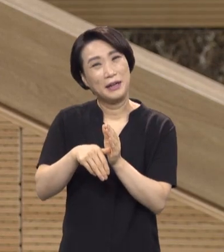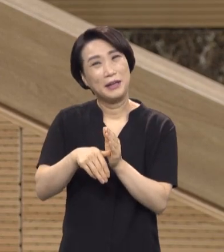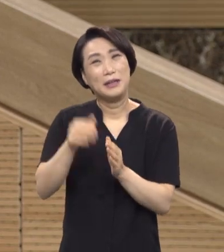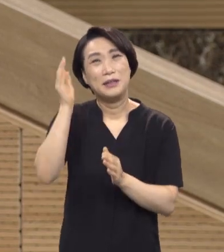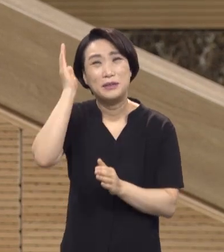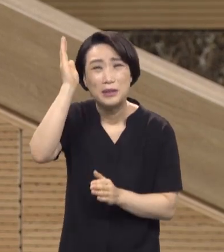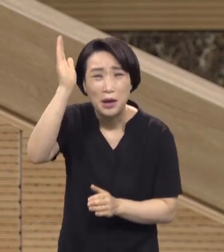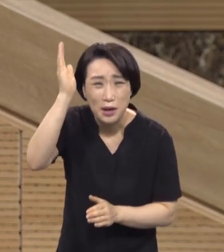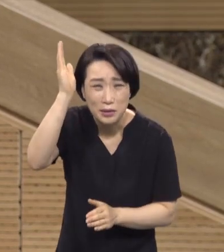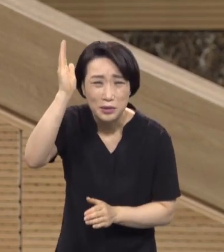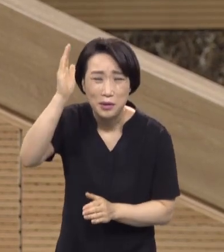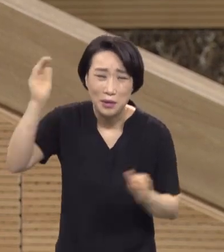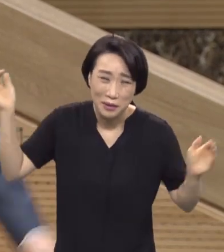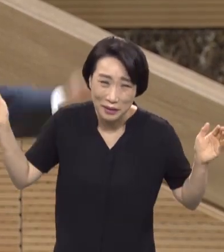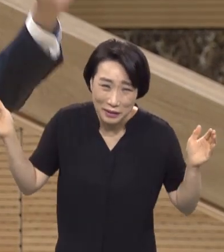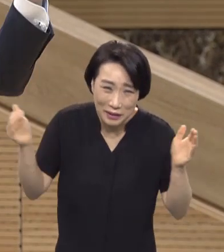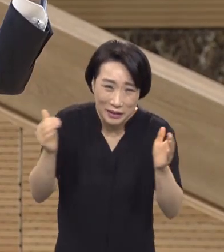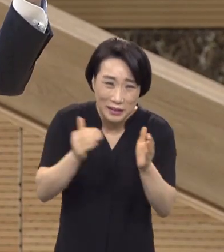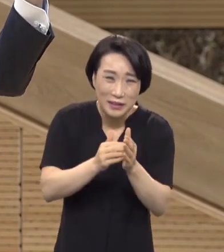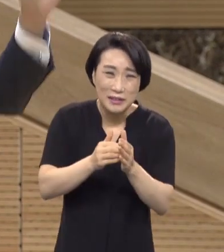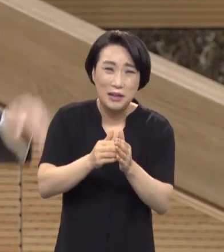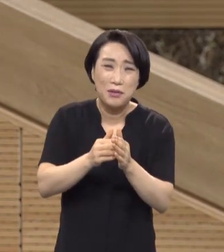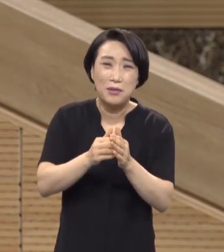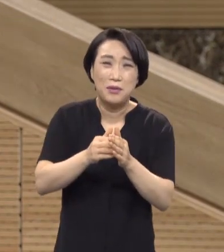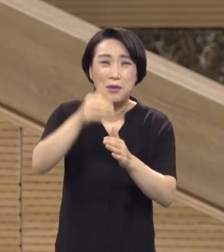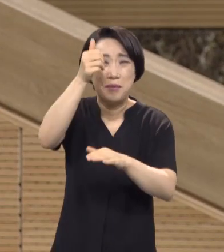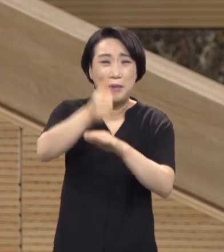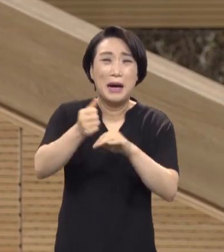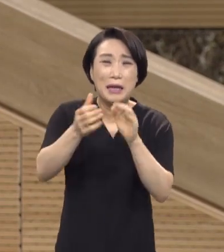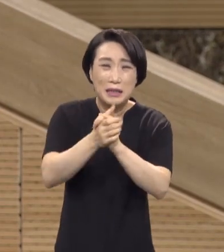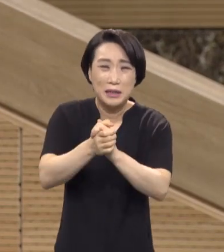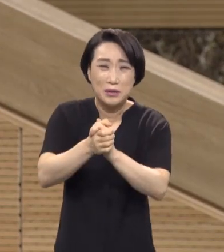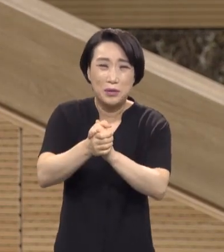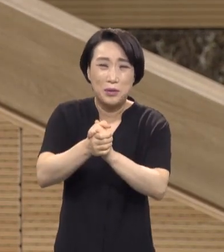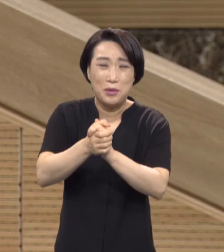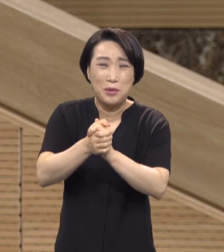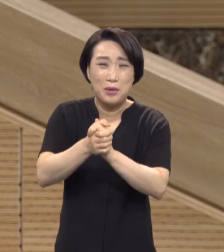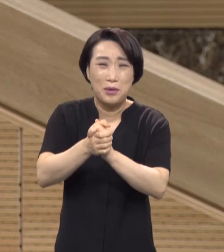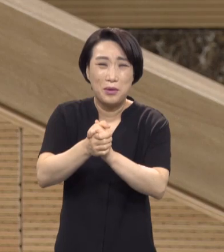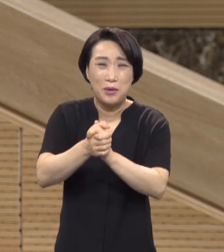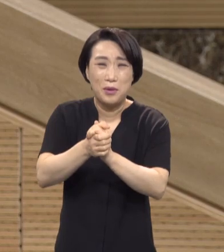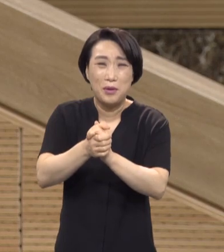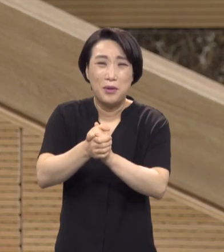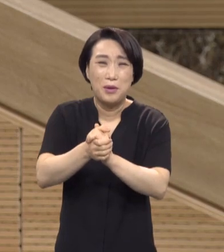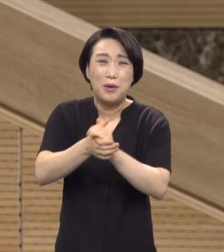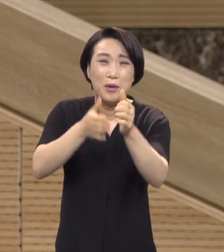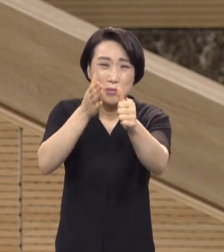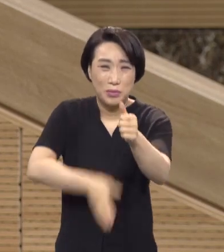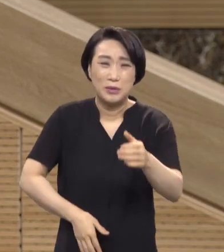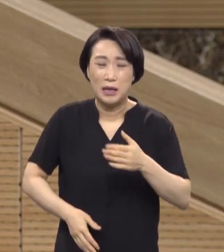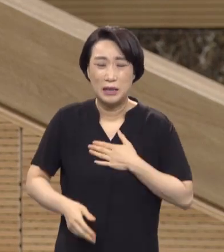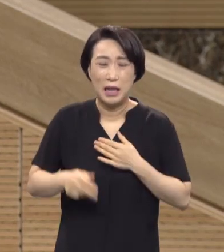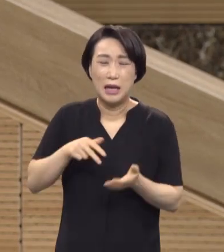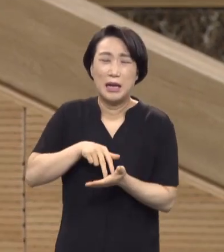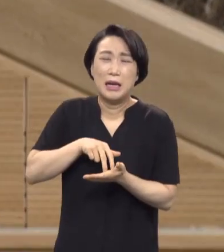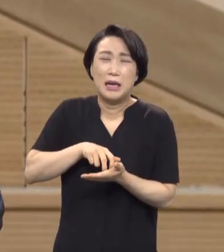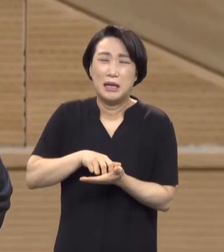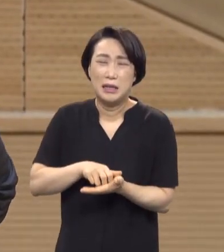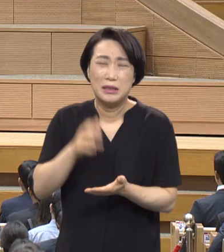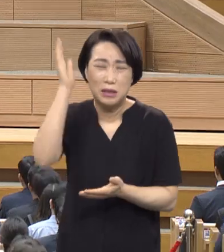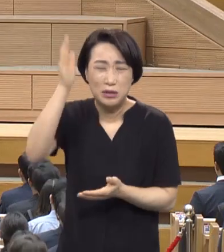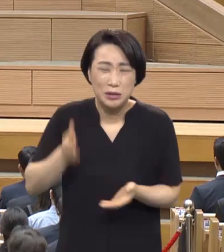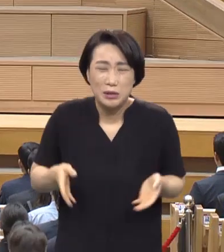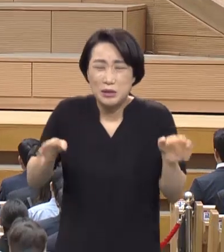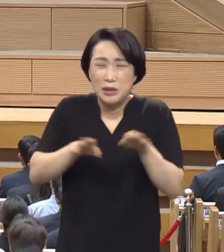설교 다 마치고 통성기도 시키고 그러고 나서 제가 강단 밑에 무릎을 꿇었을